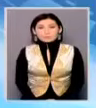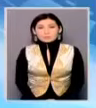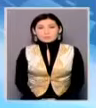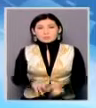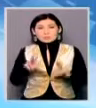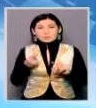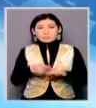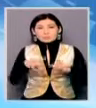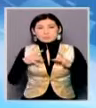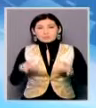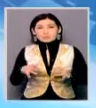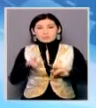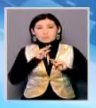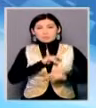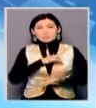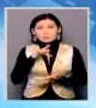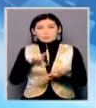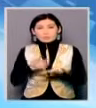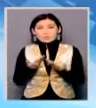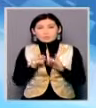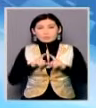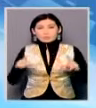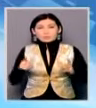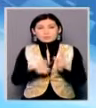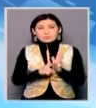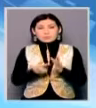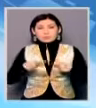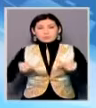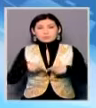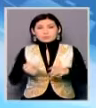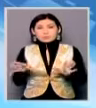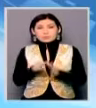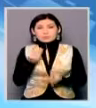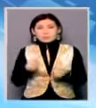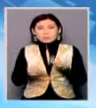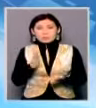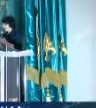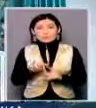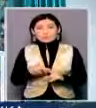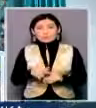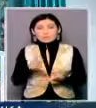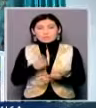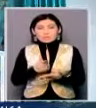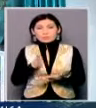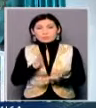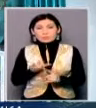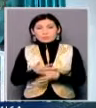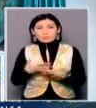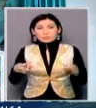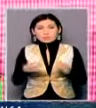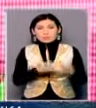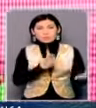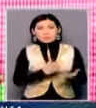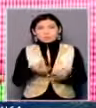В честь праздника Наурыз сотрудники городской библиотеки номер 7 организовали интеллектуальную игру, которая состояла из нескольких